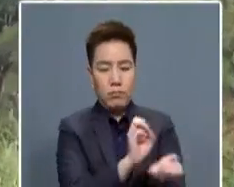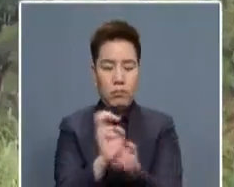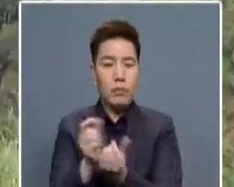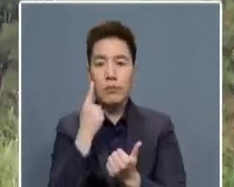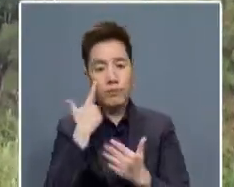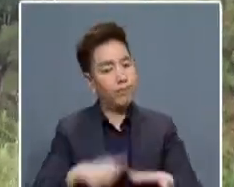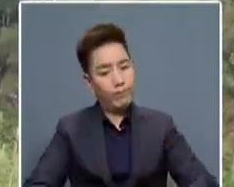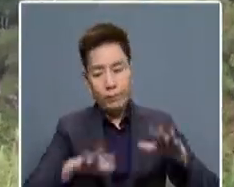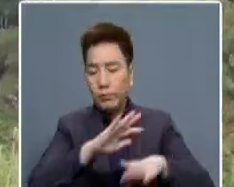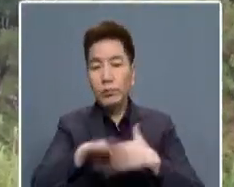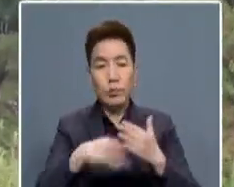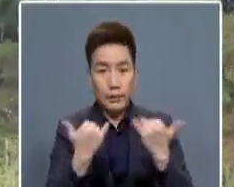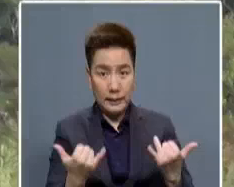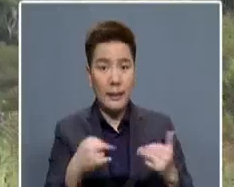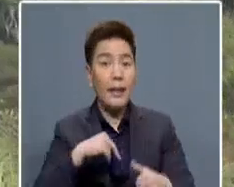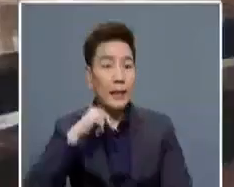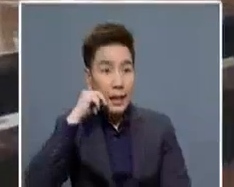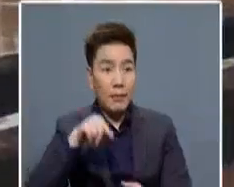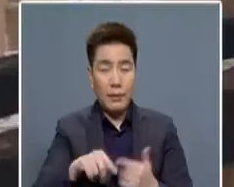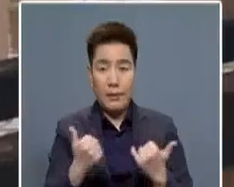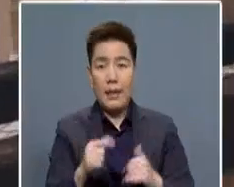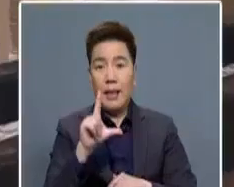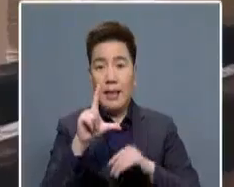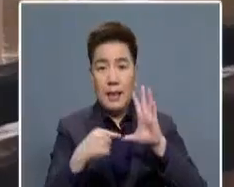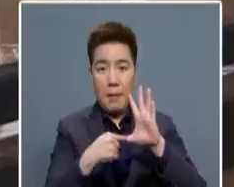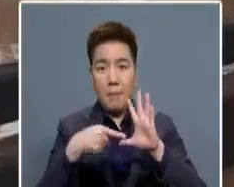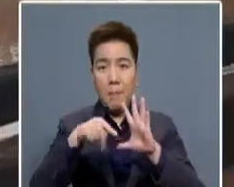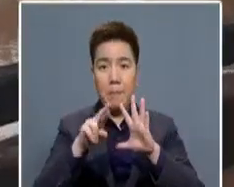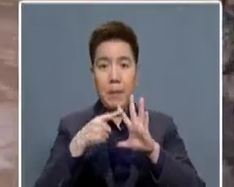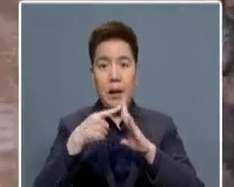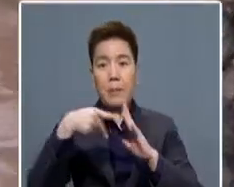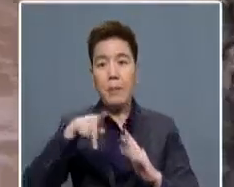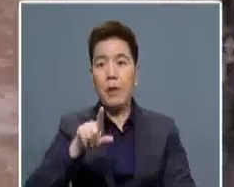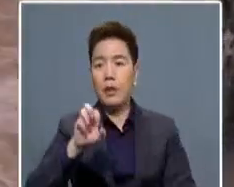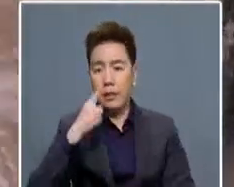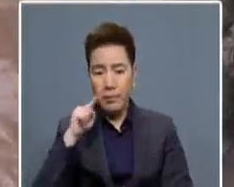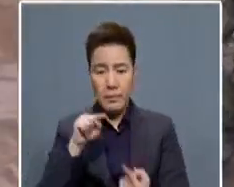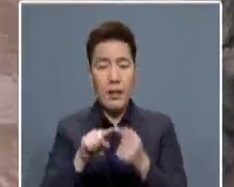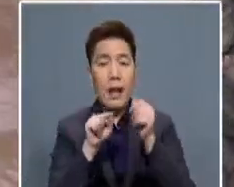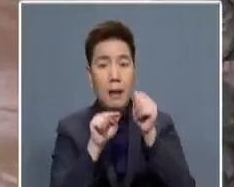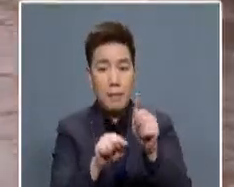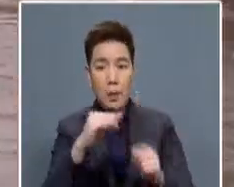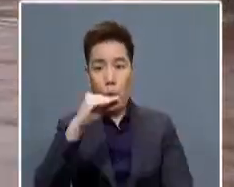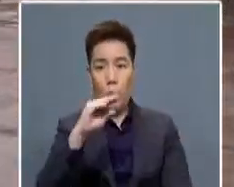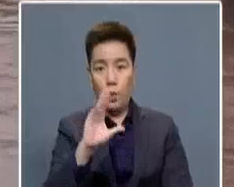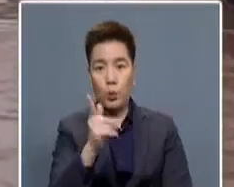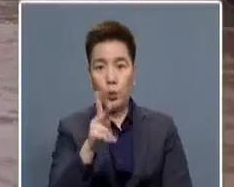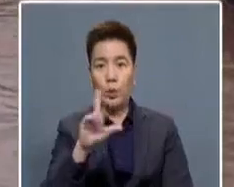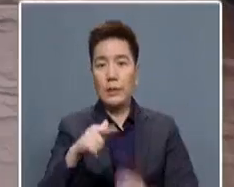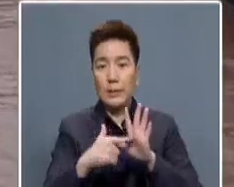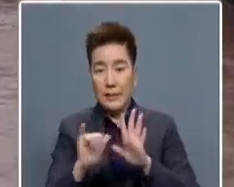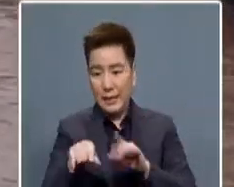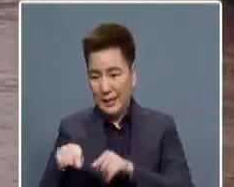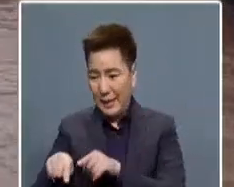นกออกไปแล้วนะครับมวลน้ำจากเขื่อนลำพระเพลิงไหลเข้ามาในพื้นที่อำเภอโชคชัยซึ่งเป็นพื้นที่ถาดจาก